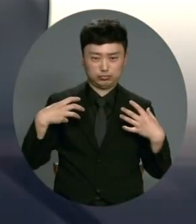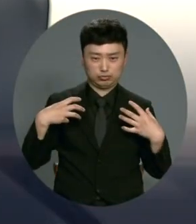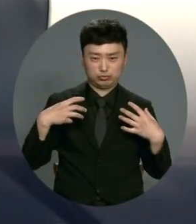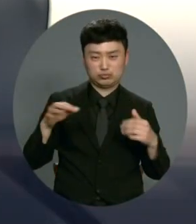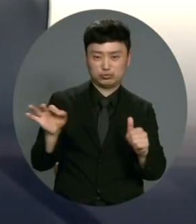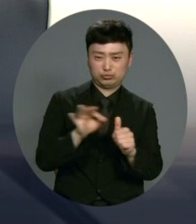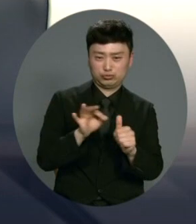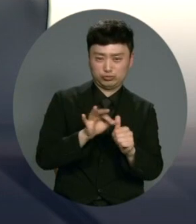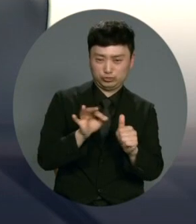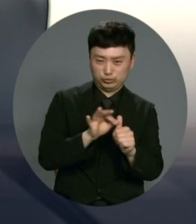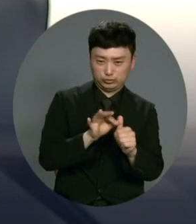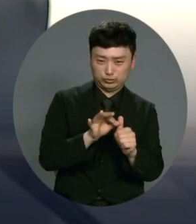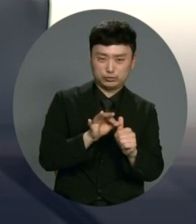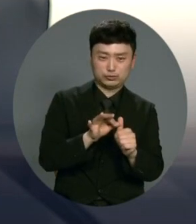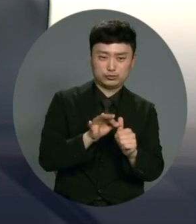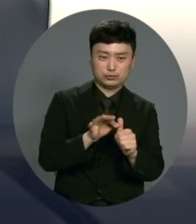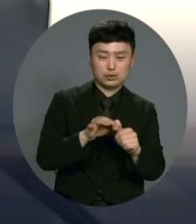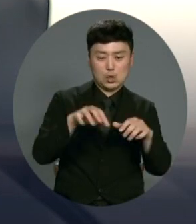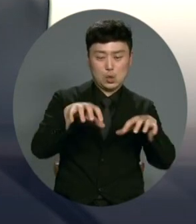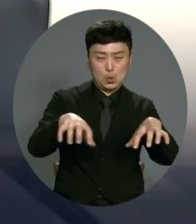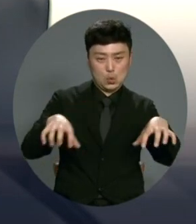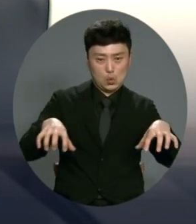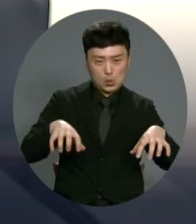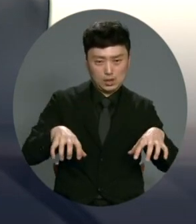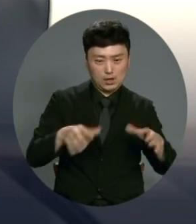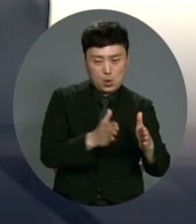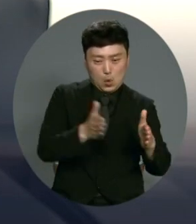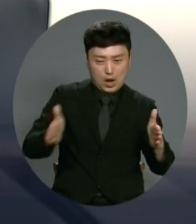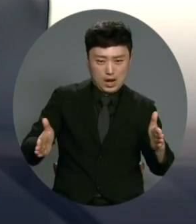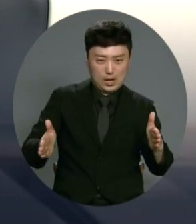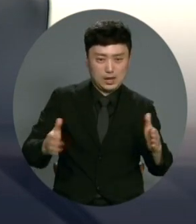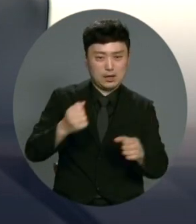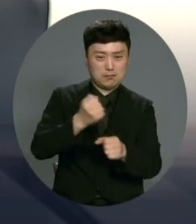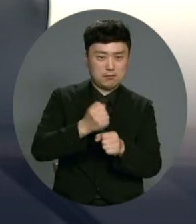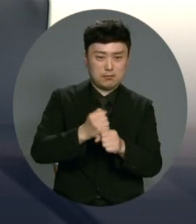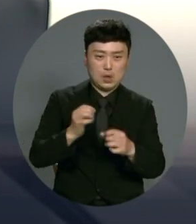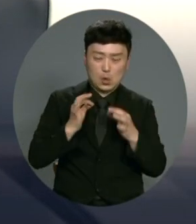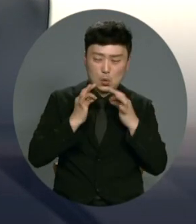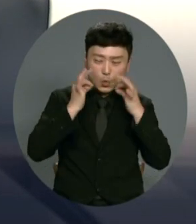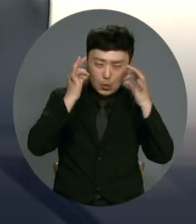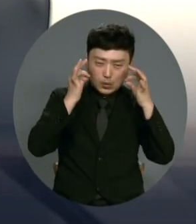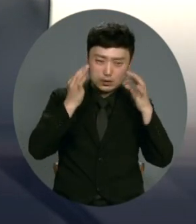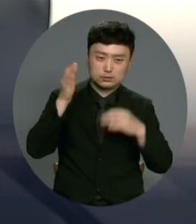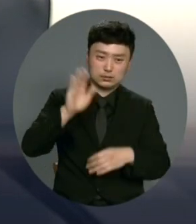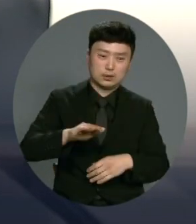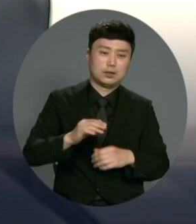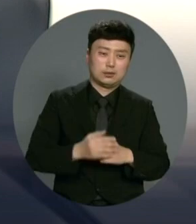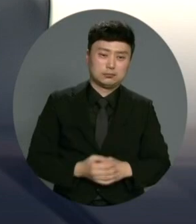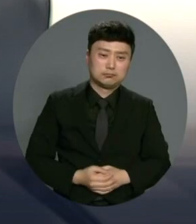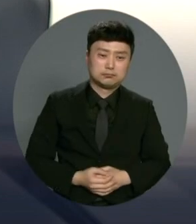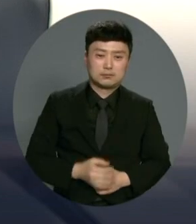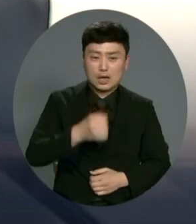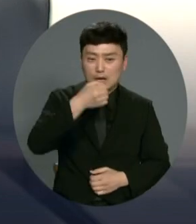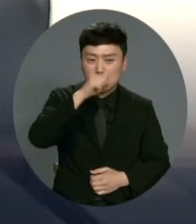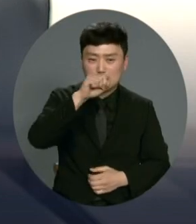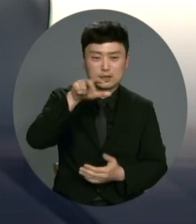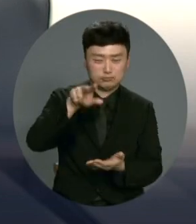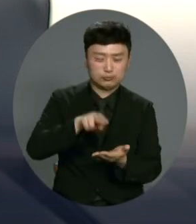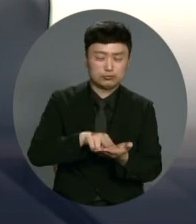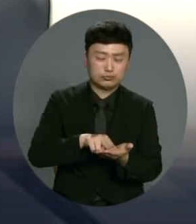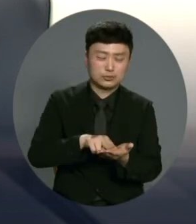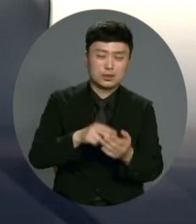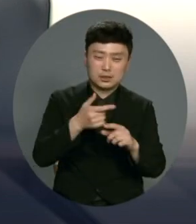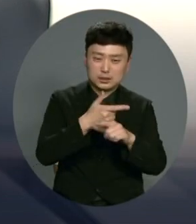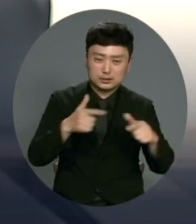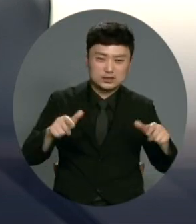해서 좀 공간을 만들고 이런 식으로 하려고 노력은 하고 있습니다만은 그 실천하기까지는